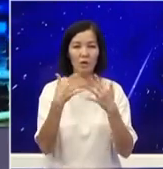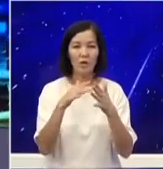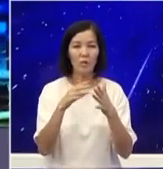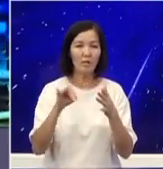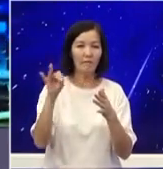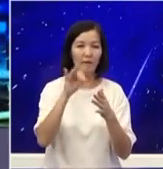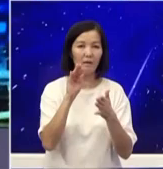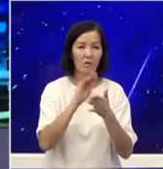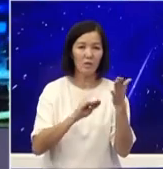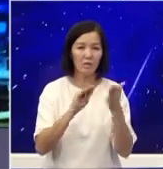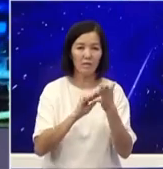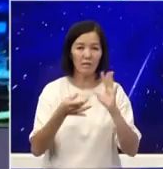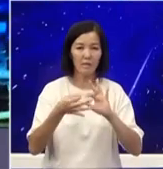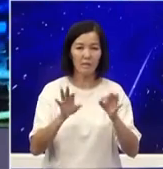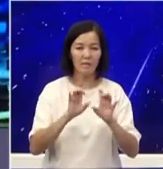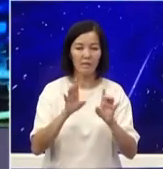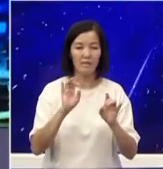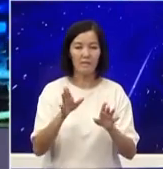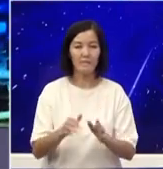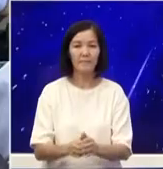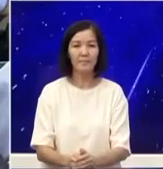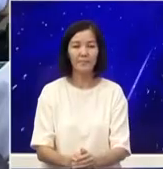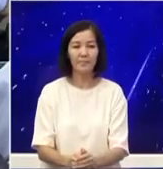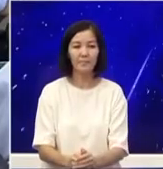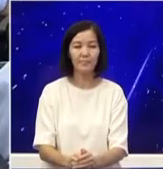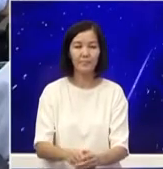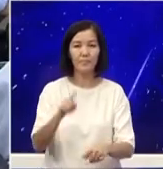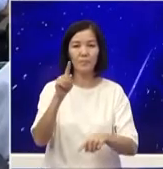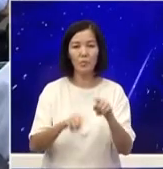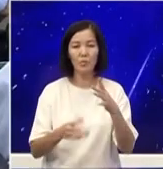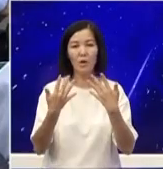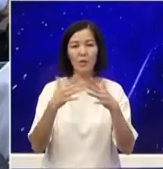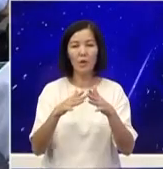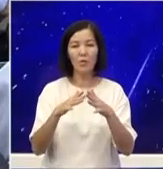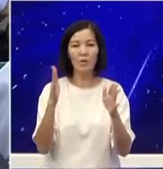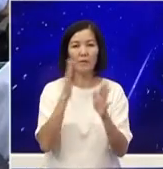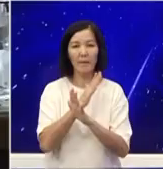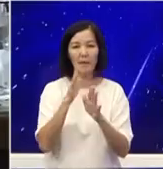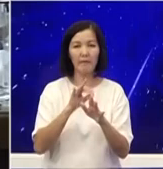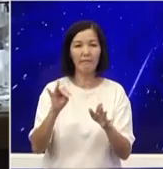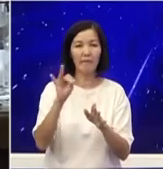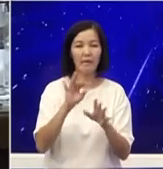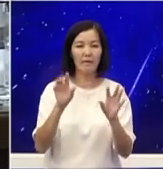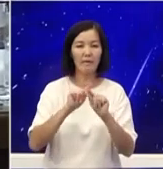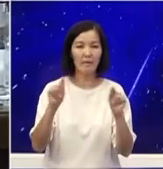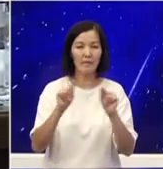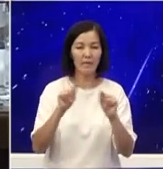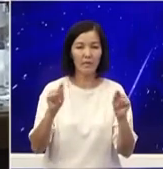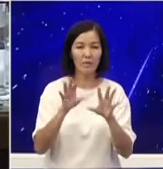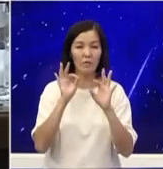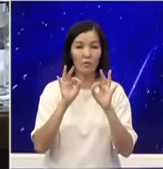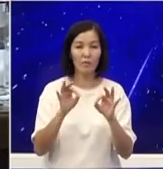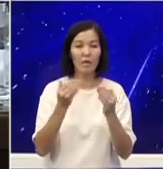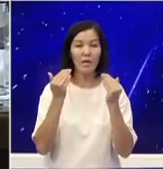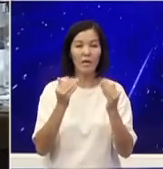жайлы баяндалады. Тілші бейнематериалында. Туған ауыл тарихын насихаттау бүгінгінің ісі. Болашаққа бағдар рухани жаңғыру